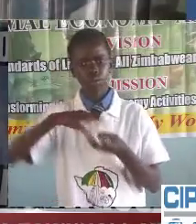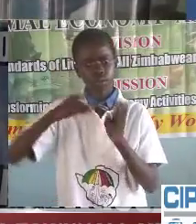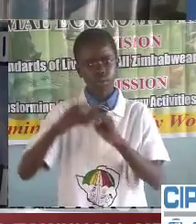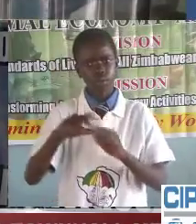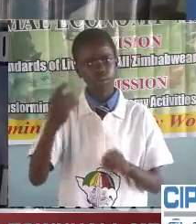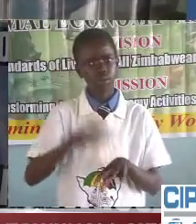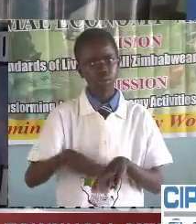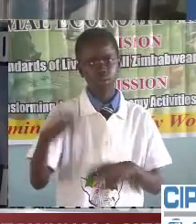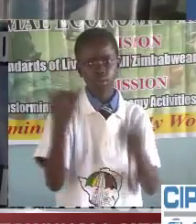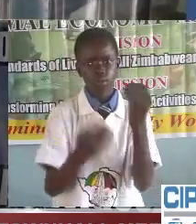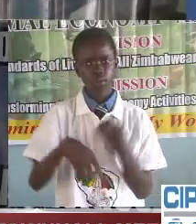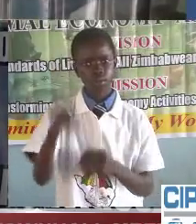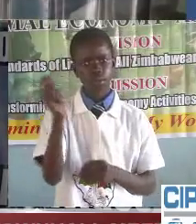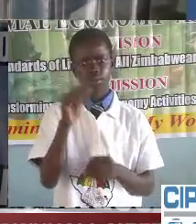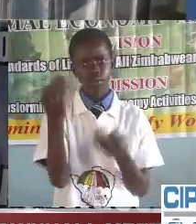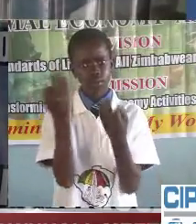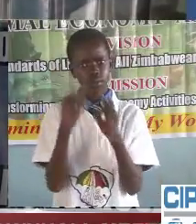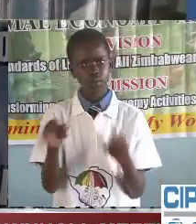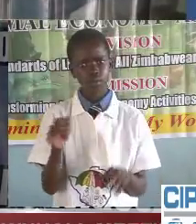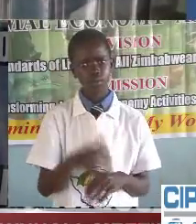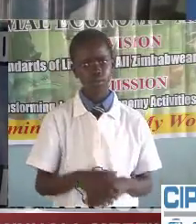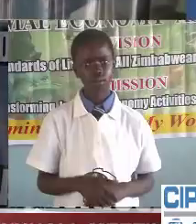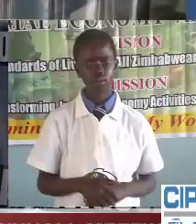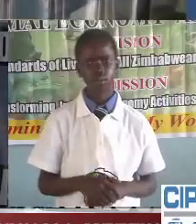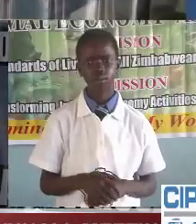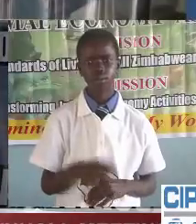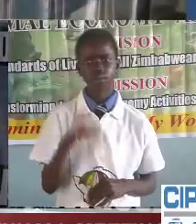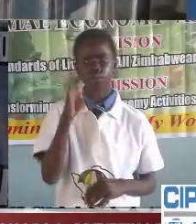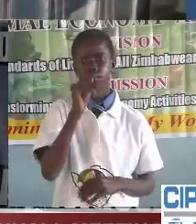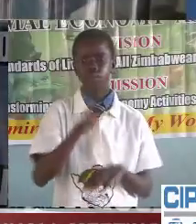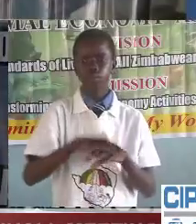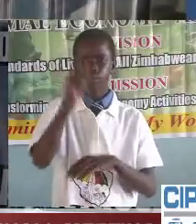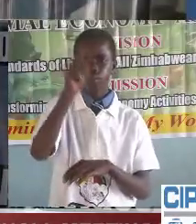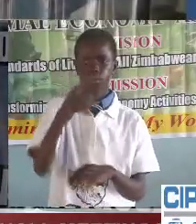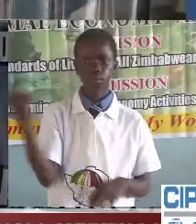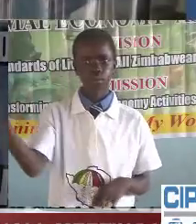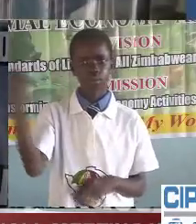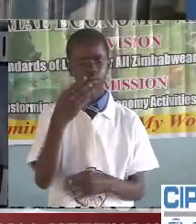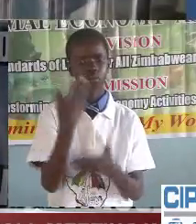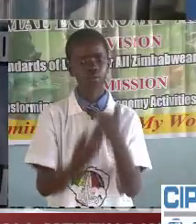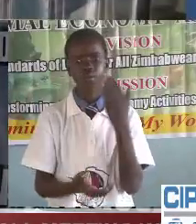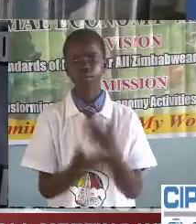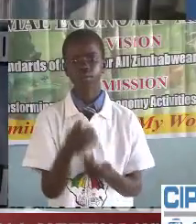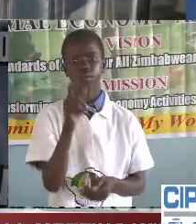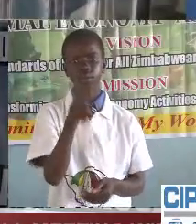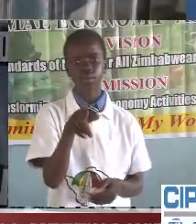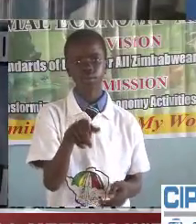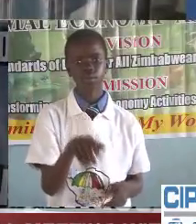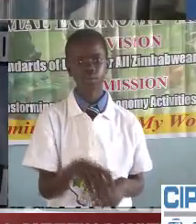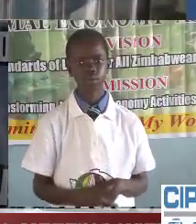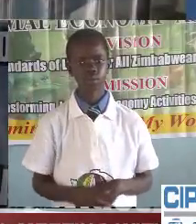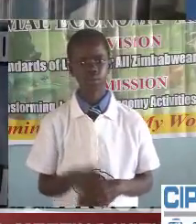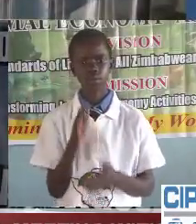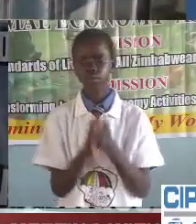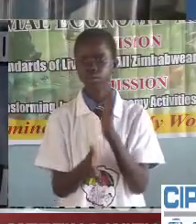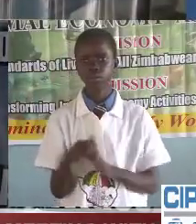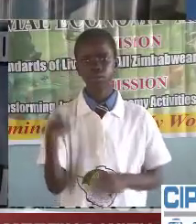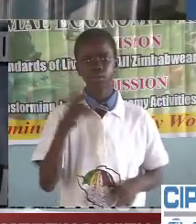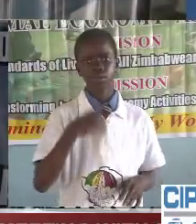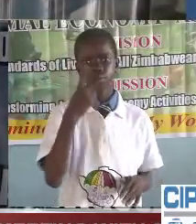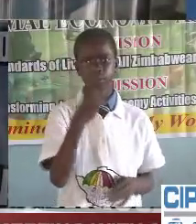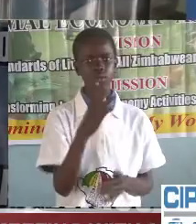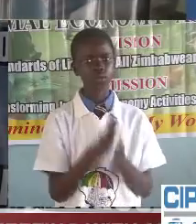kuti handinoti munhu achiuya nedambudziko rake kana nepolicy yatoda kuimplementa handitarisi